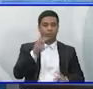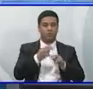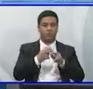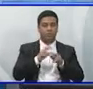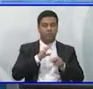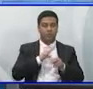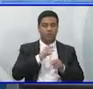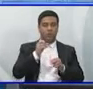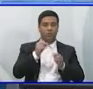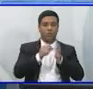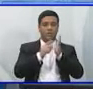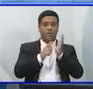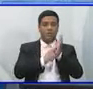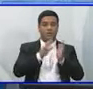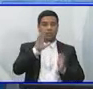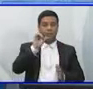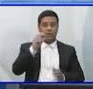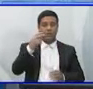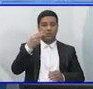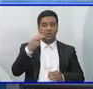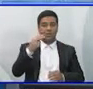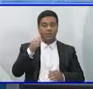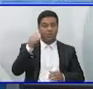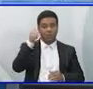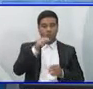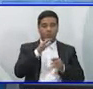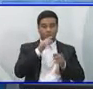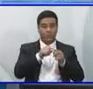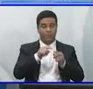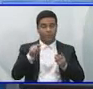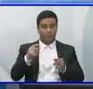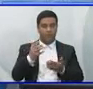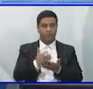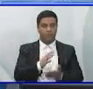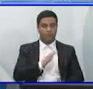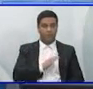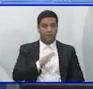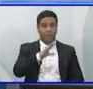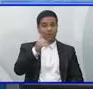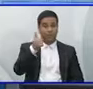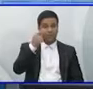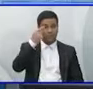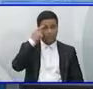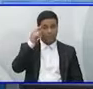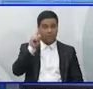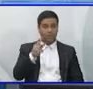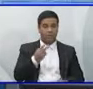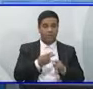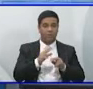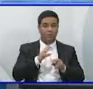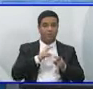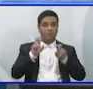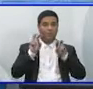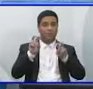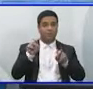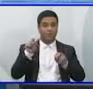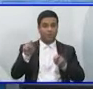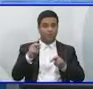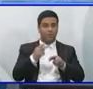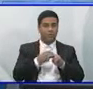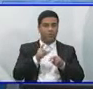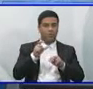Chingizxon hujumi natijasida 13-asrning 20-yillarida barham topdi. Sizga ma'lumki,